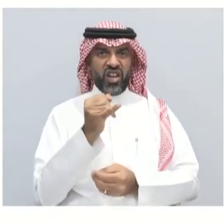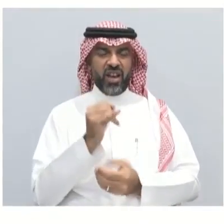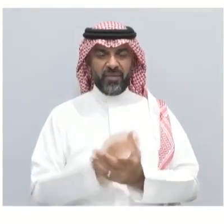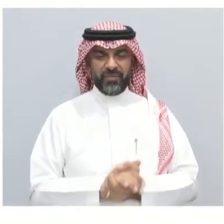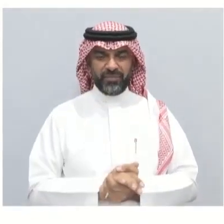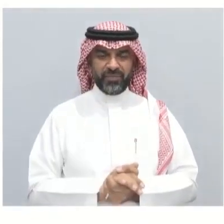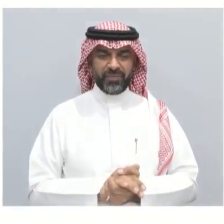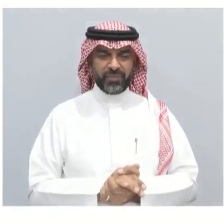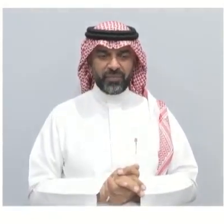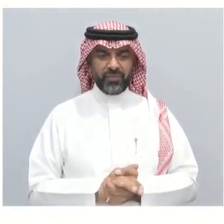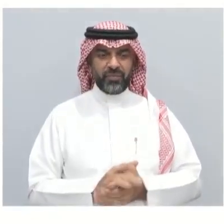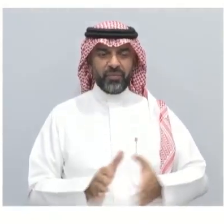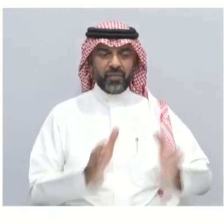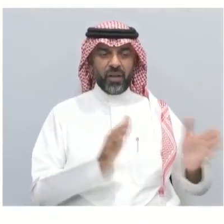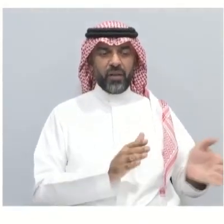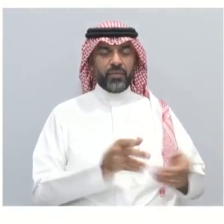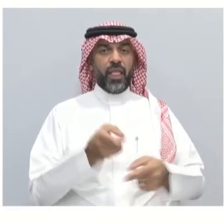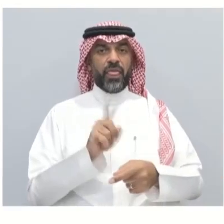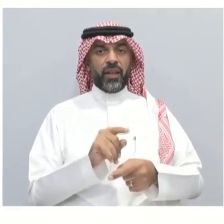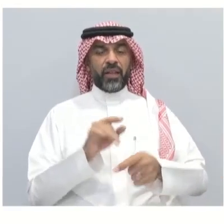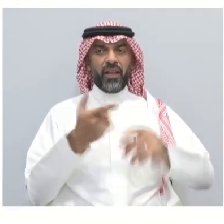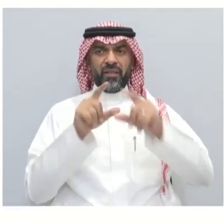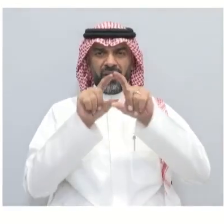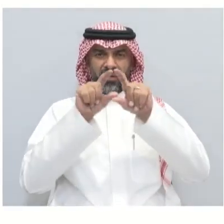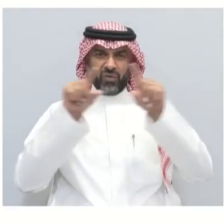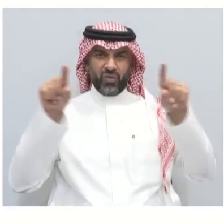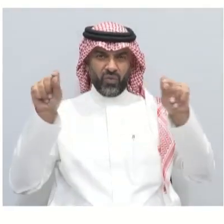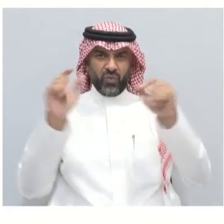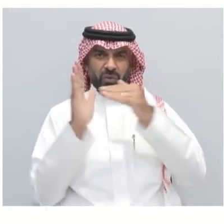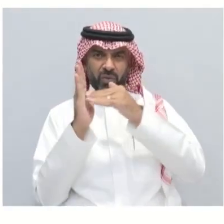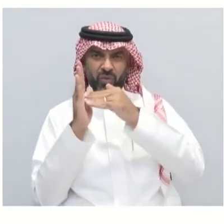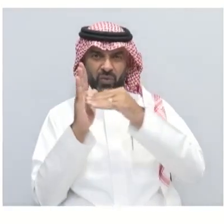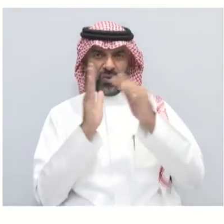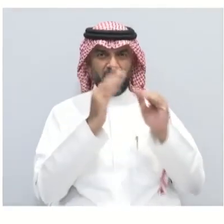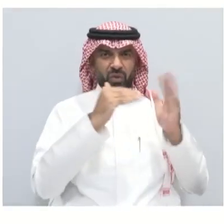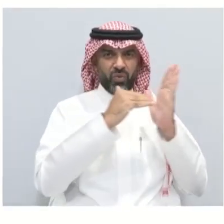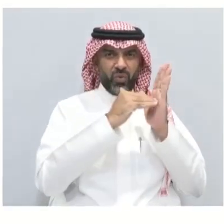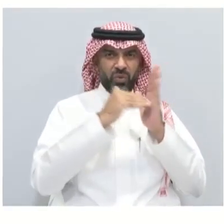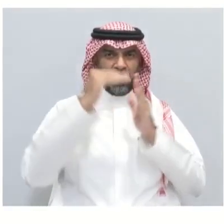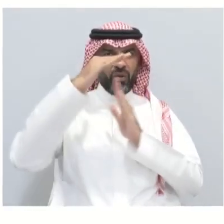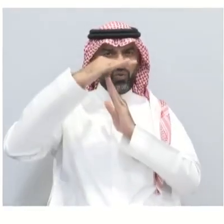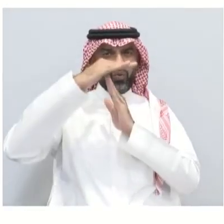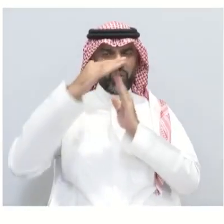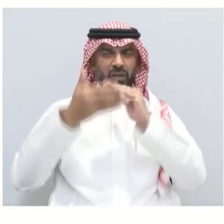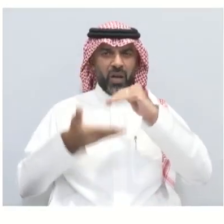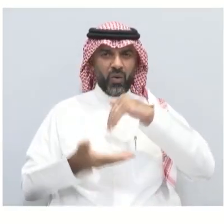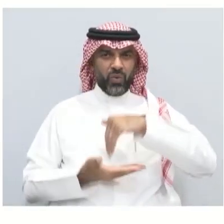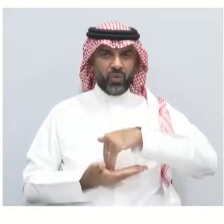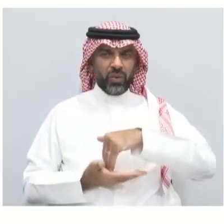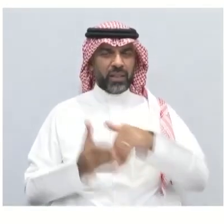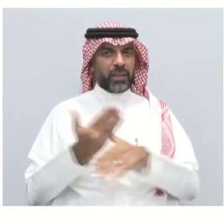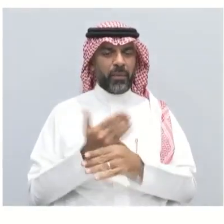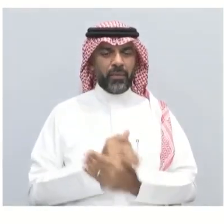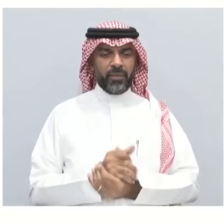طيب لماذا نستخدم الحدود والتظليل عاده احسنتم نستخدم الحدود والتضليل حتى